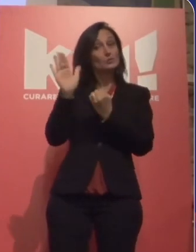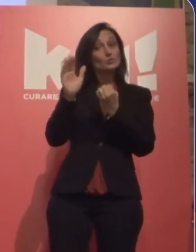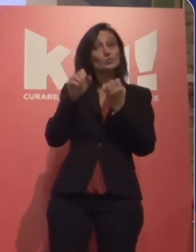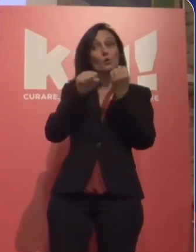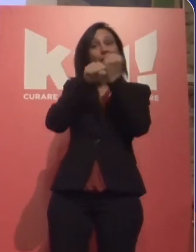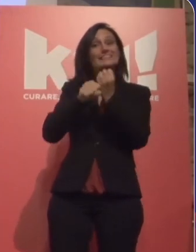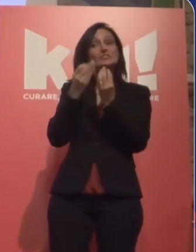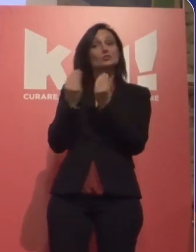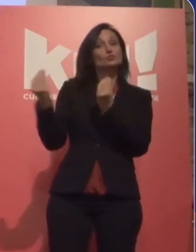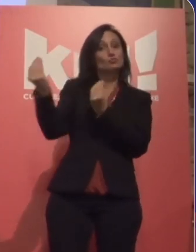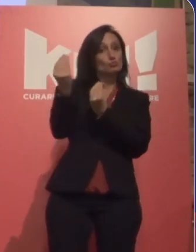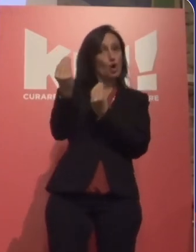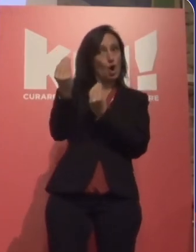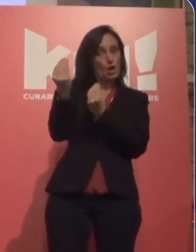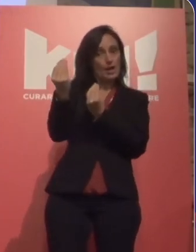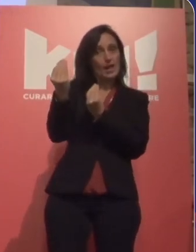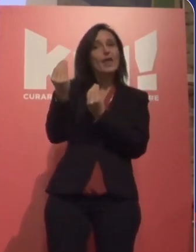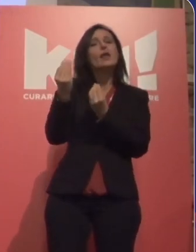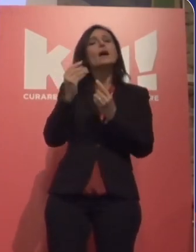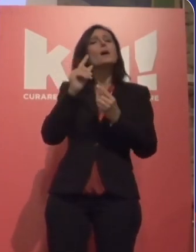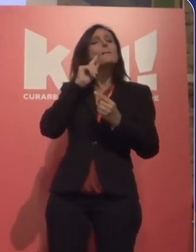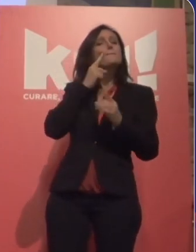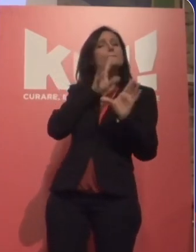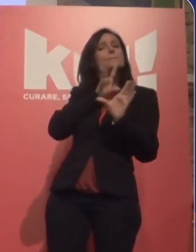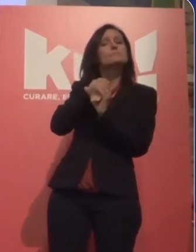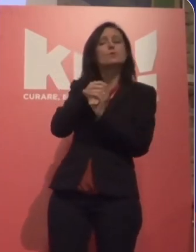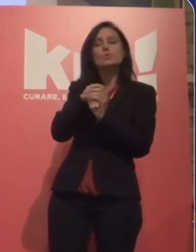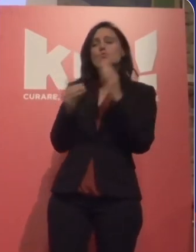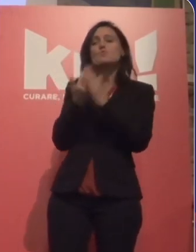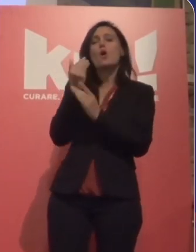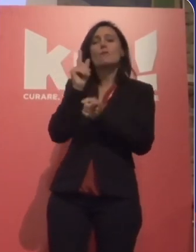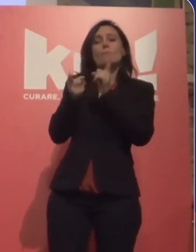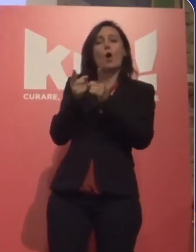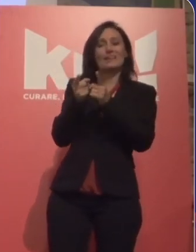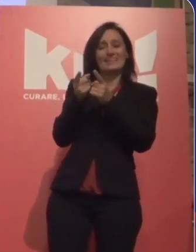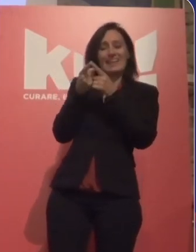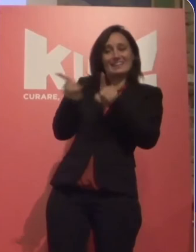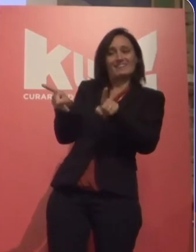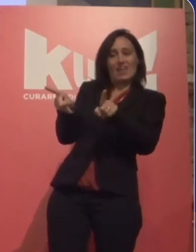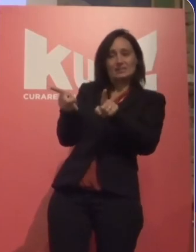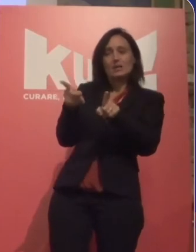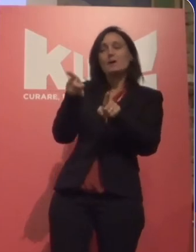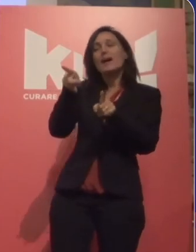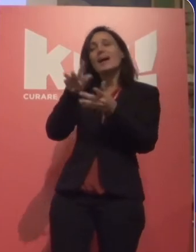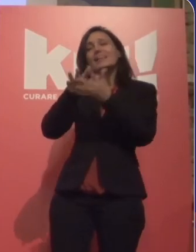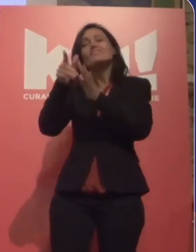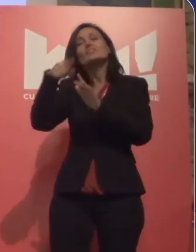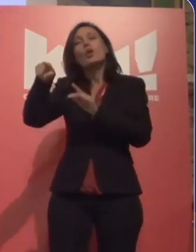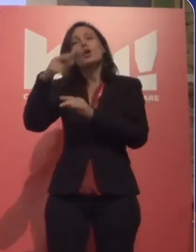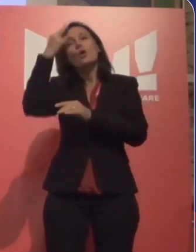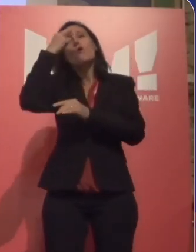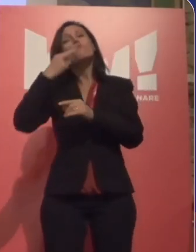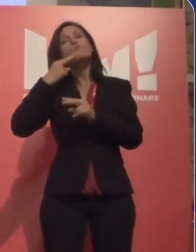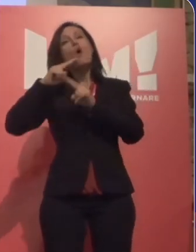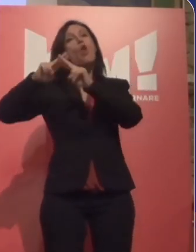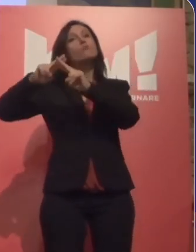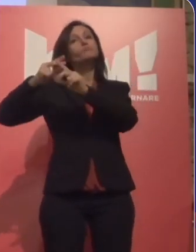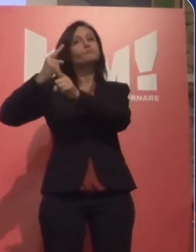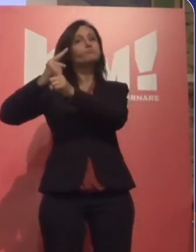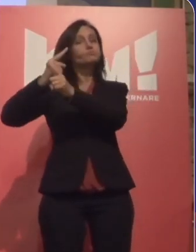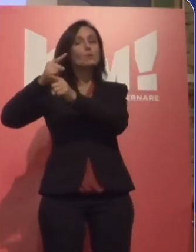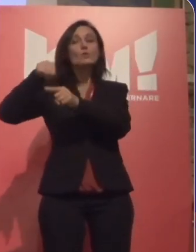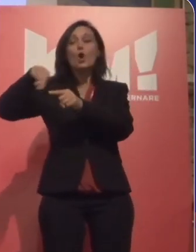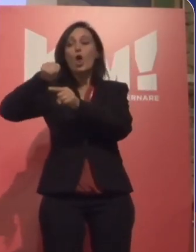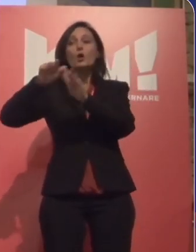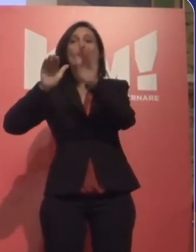capace di preservarne il ruolo e anzi di garantirne un futuro in ragione di una rinnovata